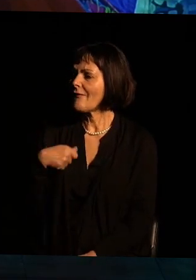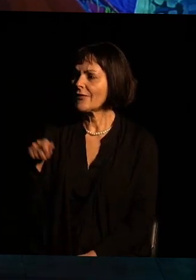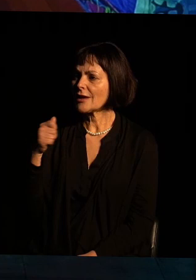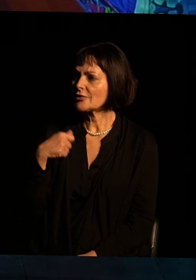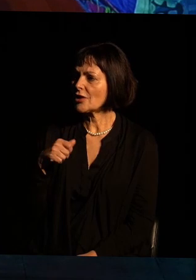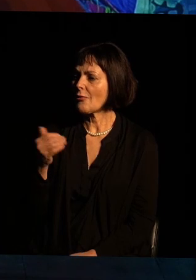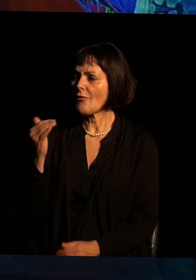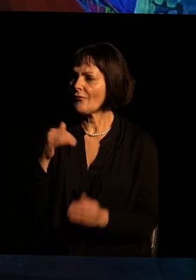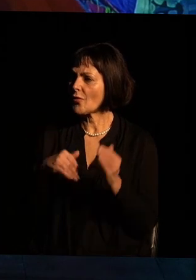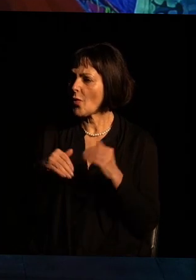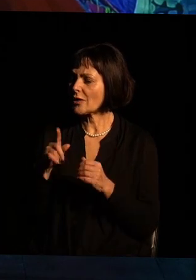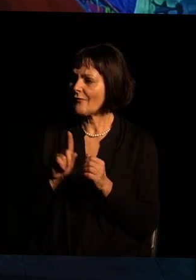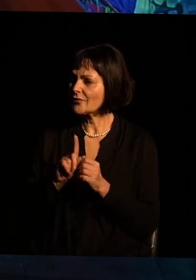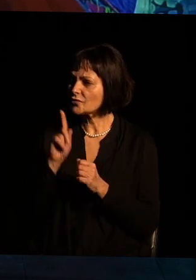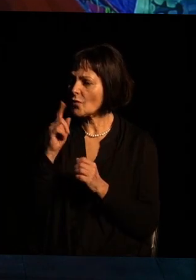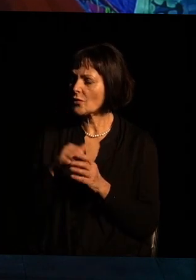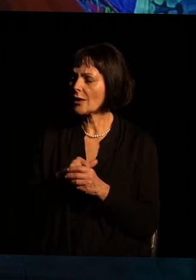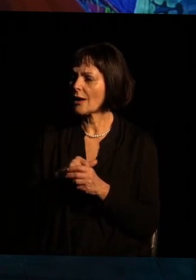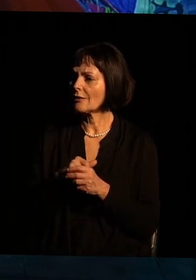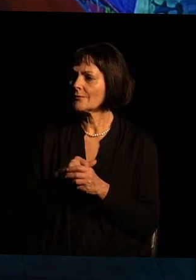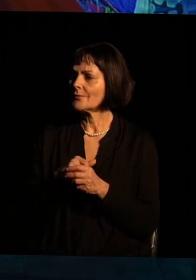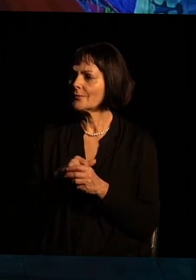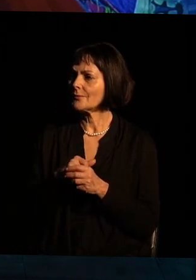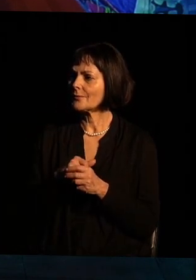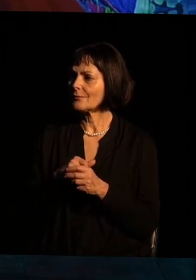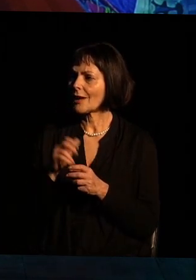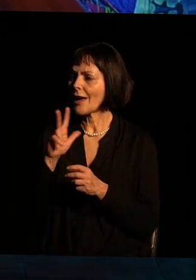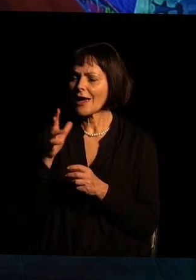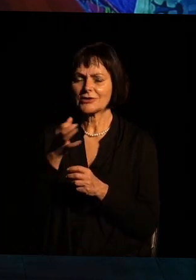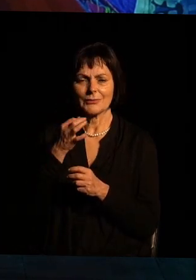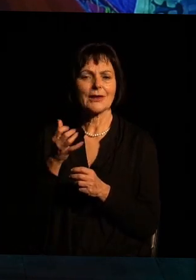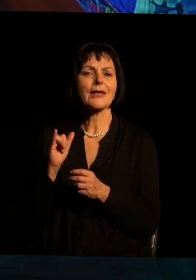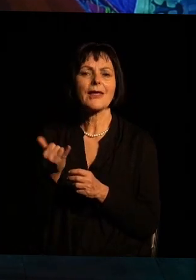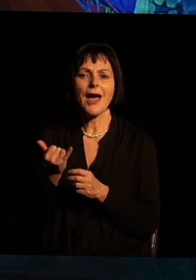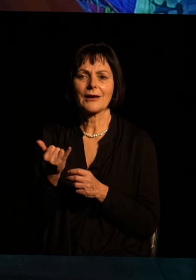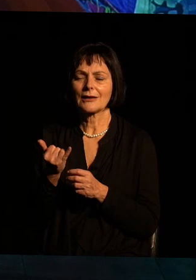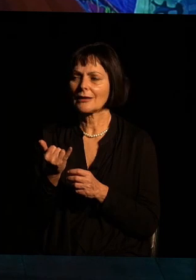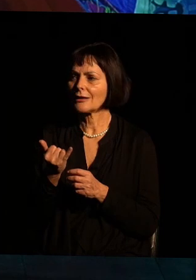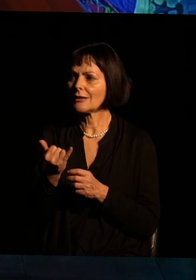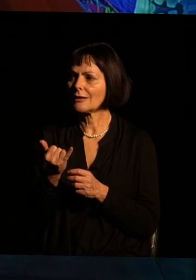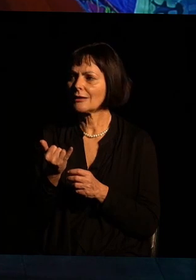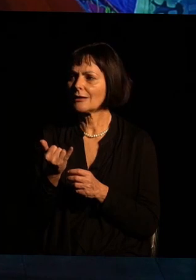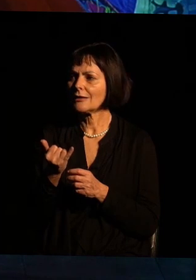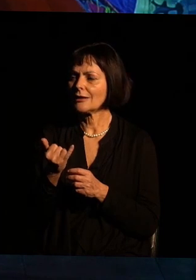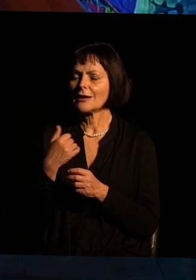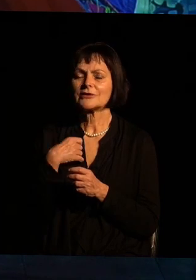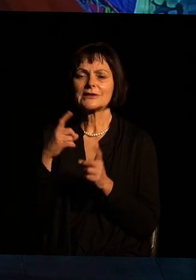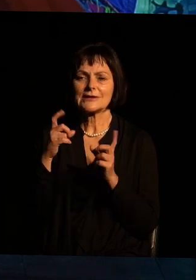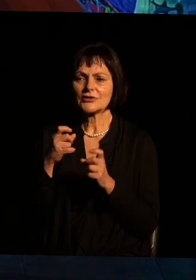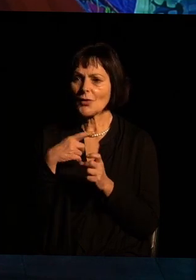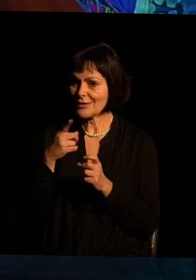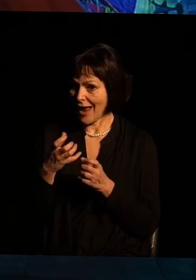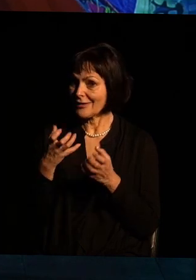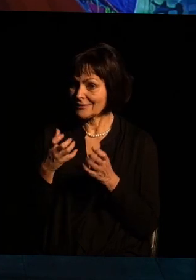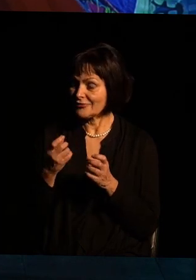tak w góry wysokie. No nie ukrywam, że no każdy pyta, no Rysiek, jak tam, ci się zacząłeś dalej